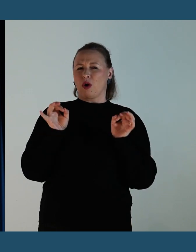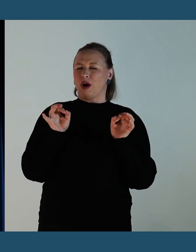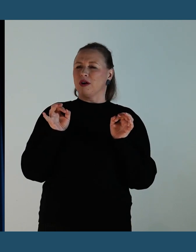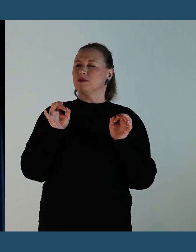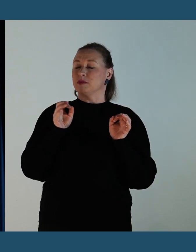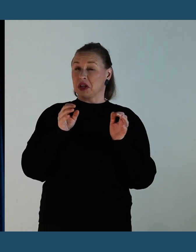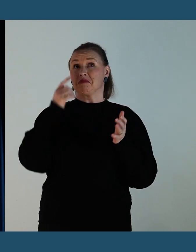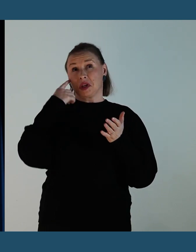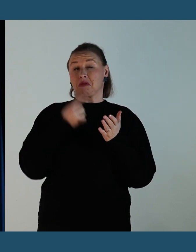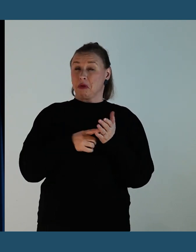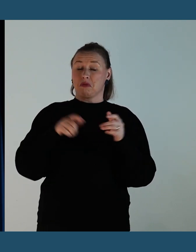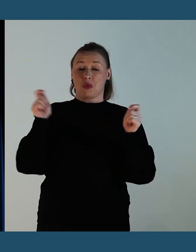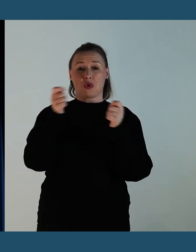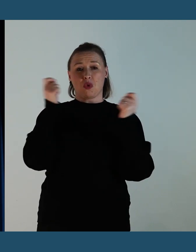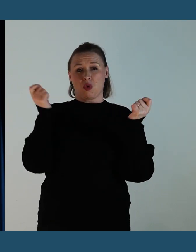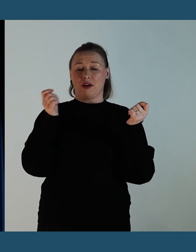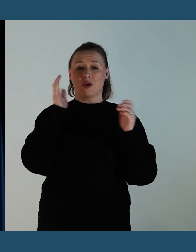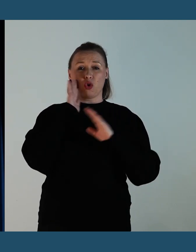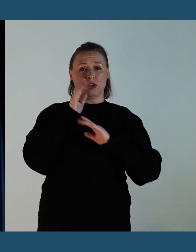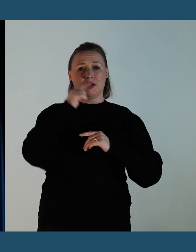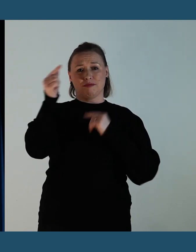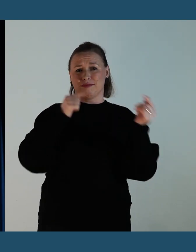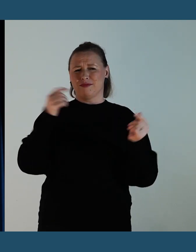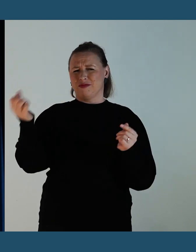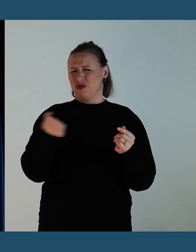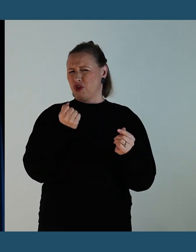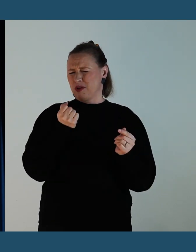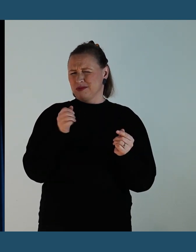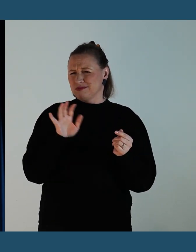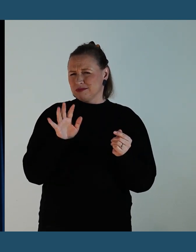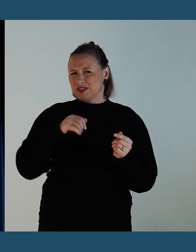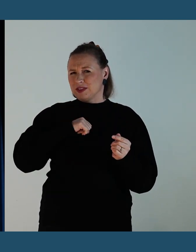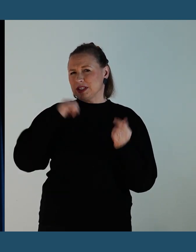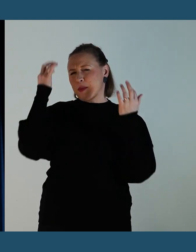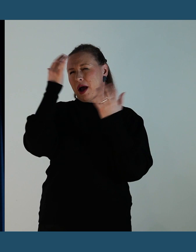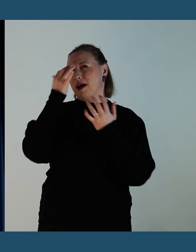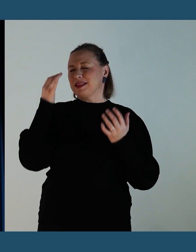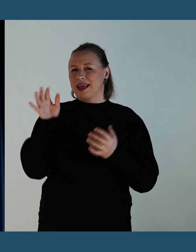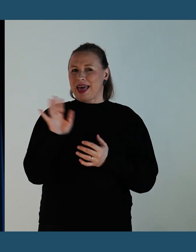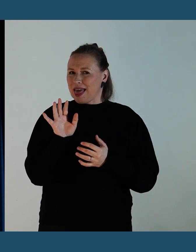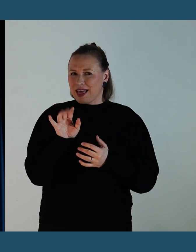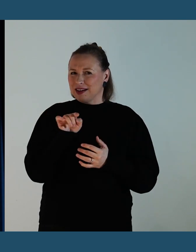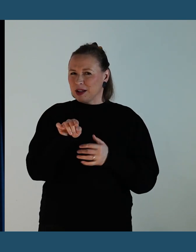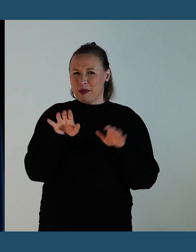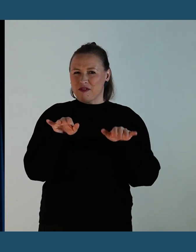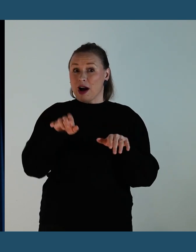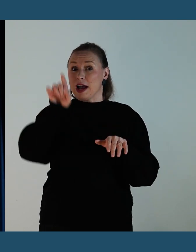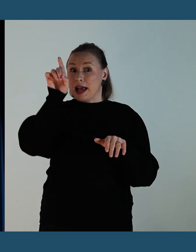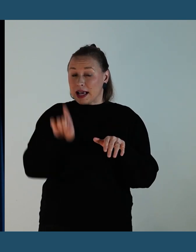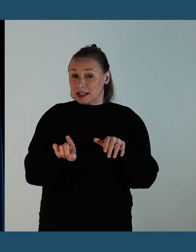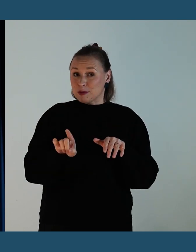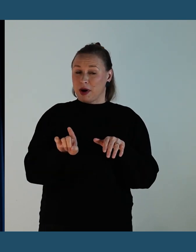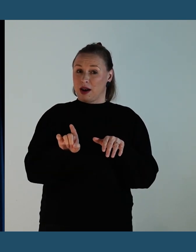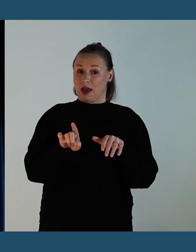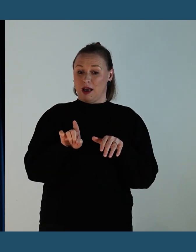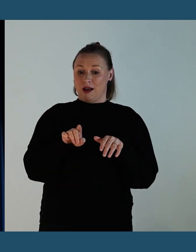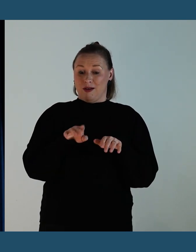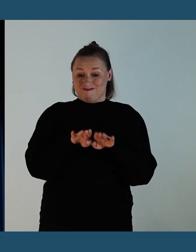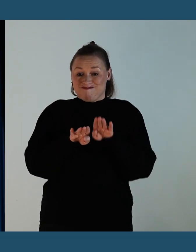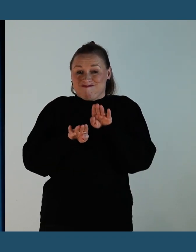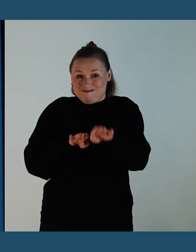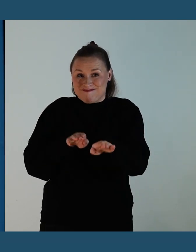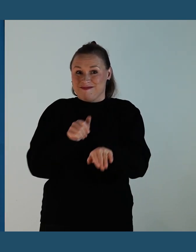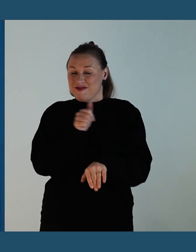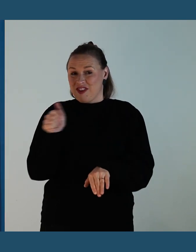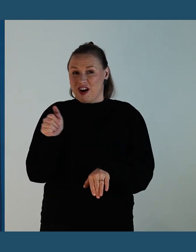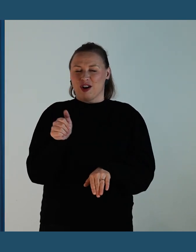lähteä kotiin. Kun itse jotenkin ajattelen omallakin kokemuksella, että se on oikeastaan vasta se ensimmäinen railo, josta ensimmäiset valon